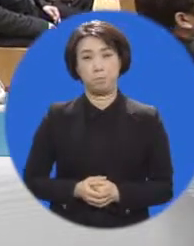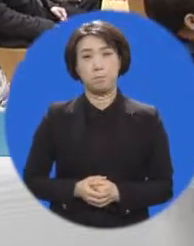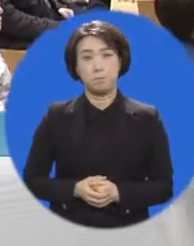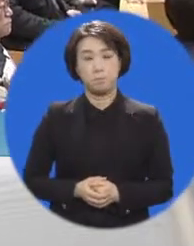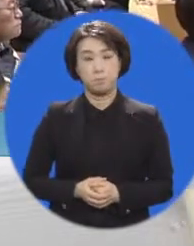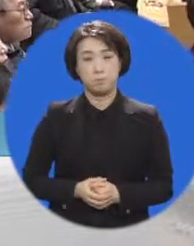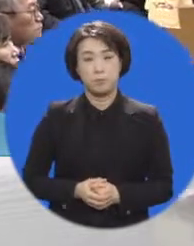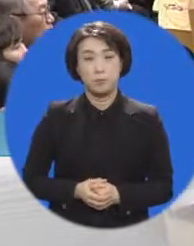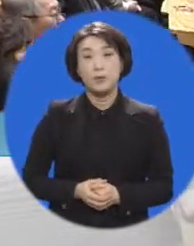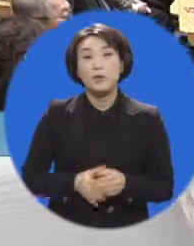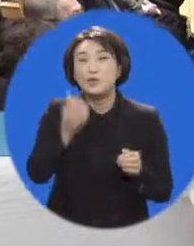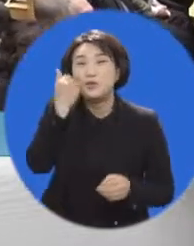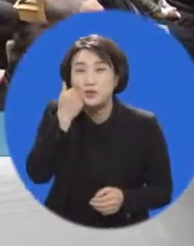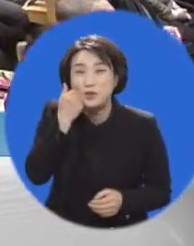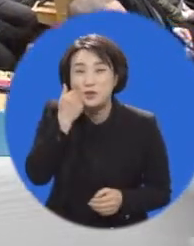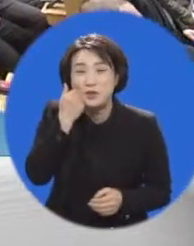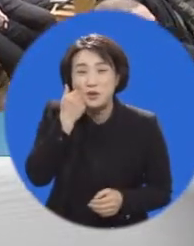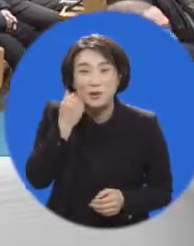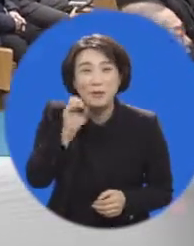누구 보고 하는 소리예요?